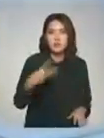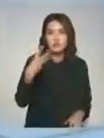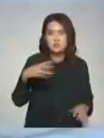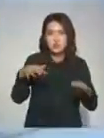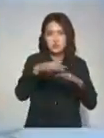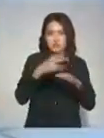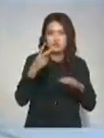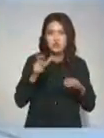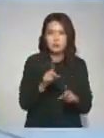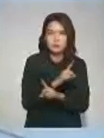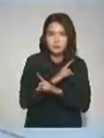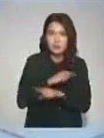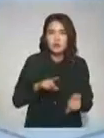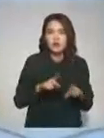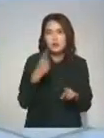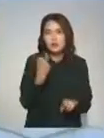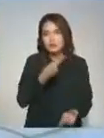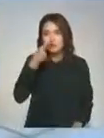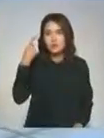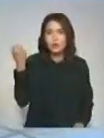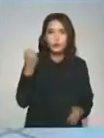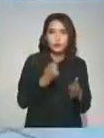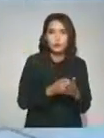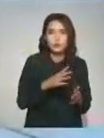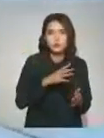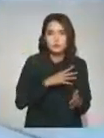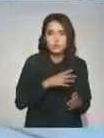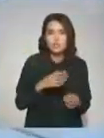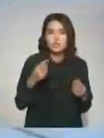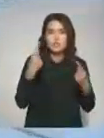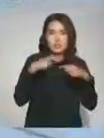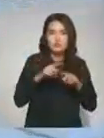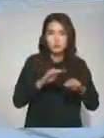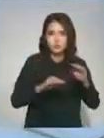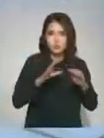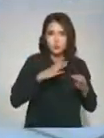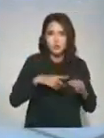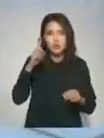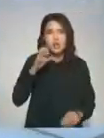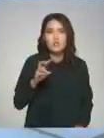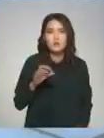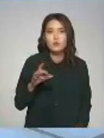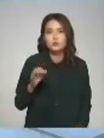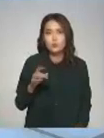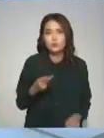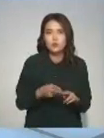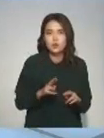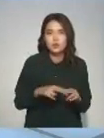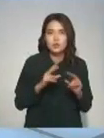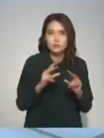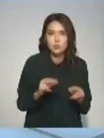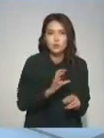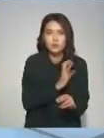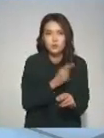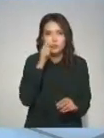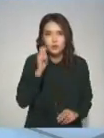3 человека погибли. Как и неделю назад, удары вели прицельно по объектам инфраструктуры. В Евросоюзе на это обещают усилить